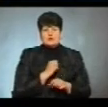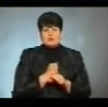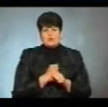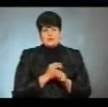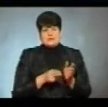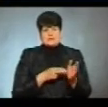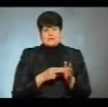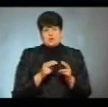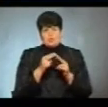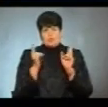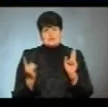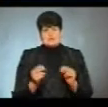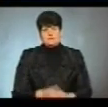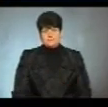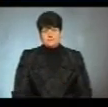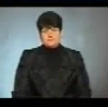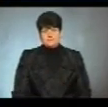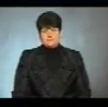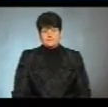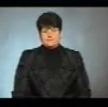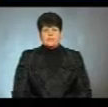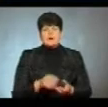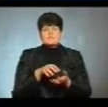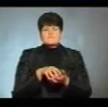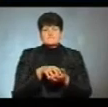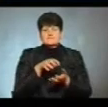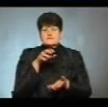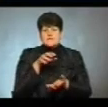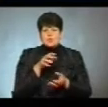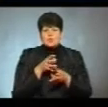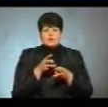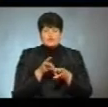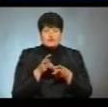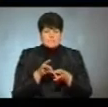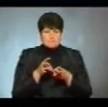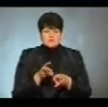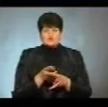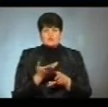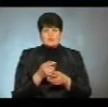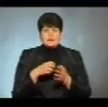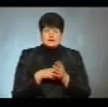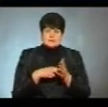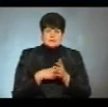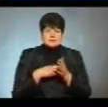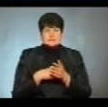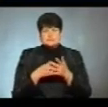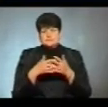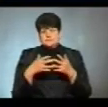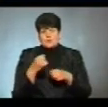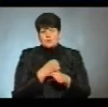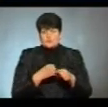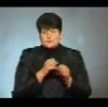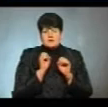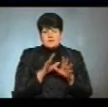мості. Великодню випічку, консервацію, засоби гігієни, листівки для бійців операції об'єднаних сил